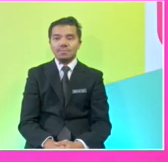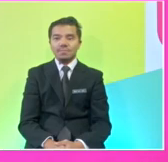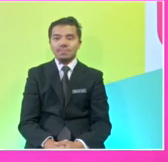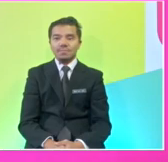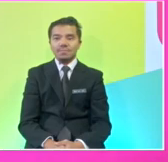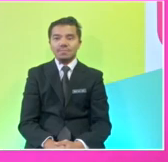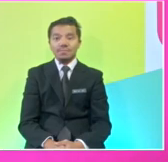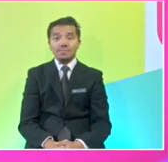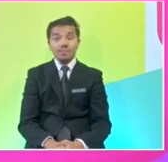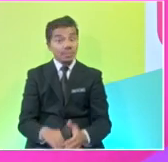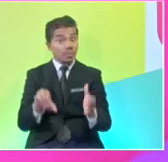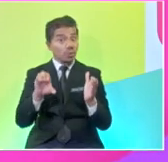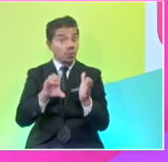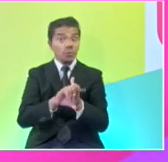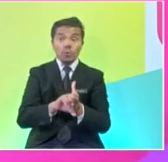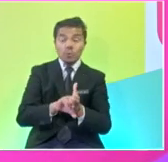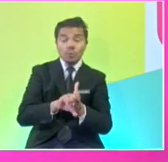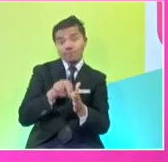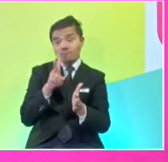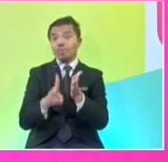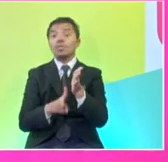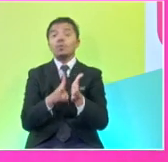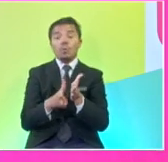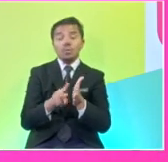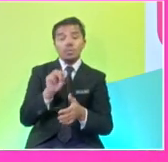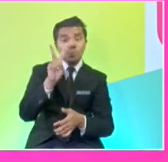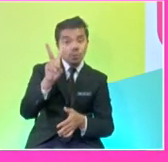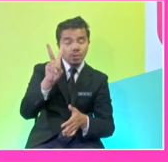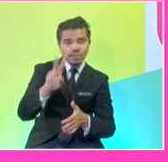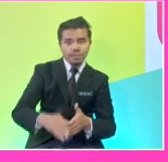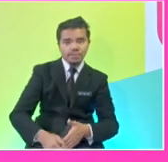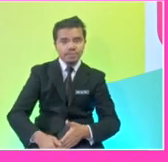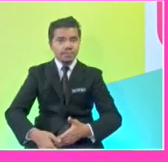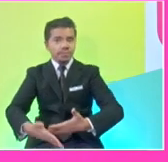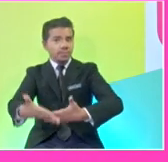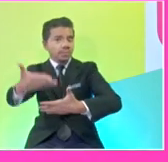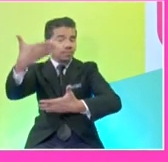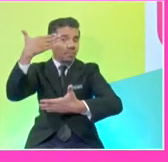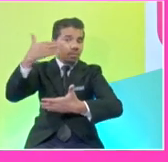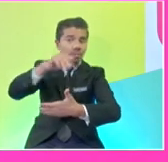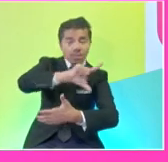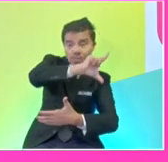ini contoh video kedua yang patah di sebalik awan tuh ada pelangi